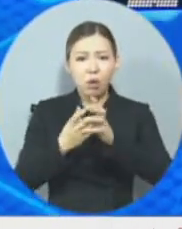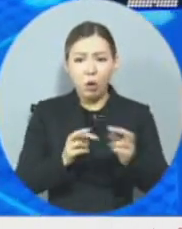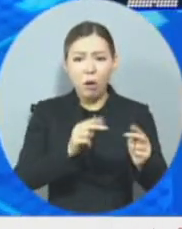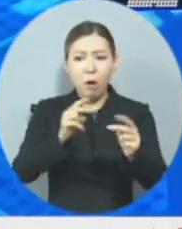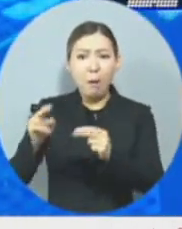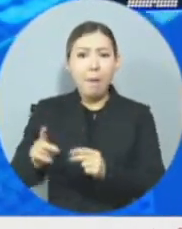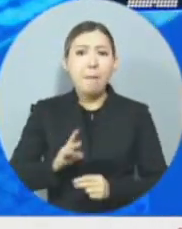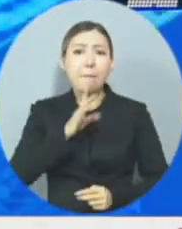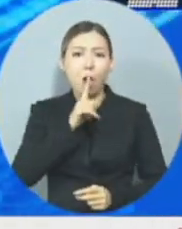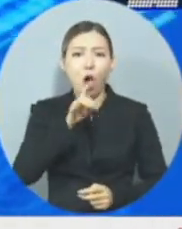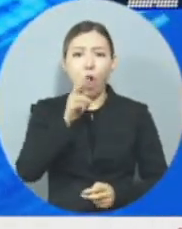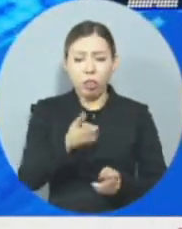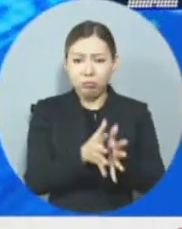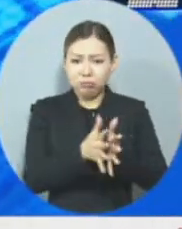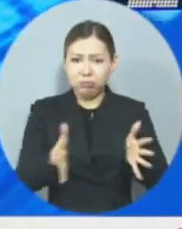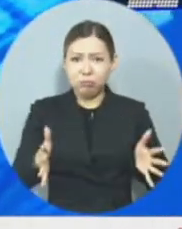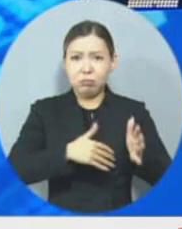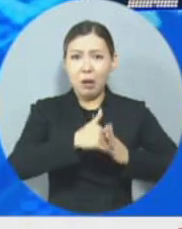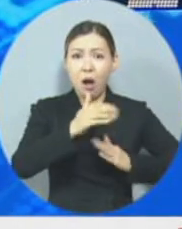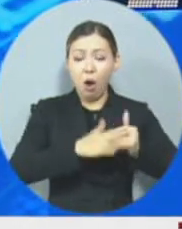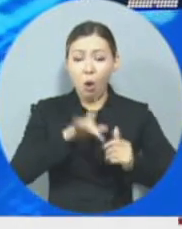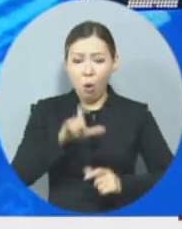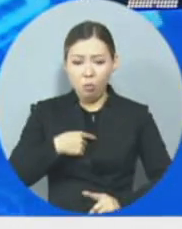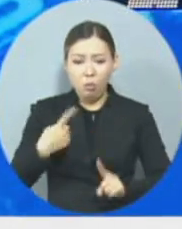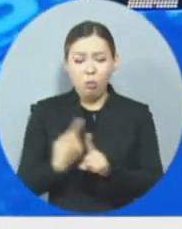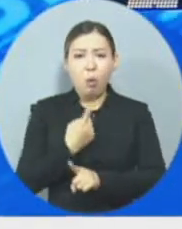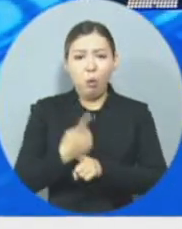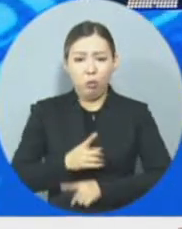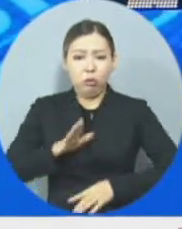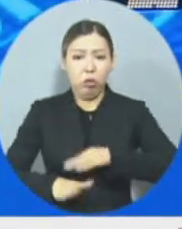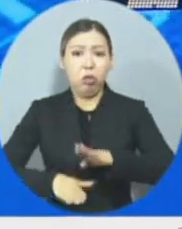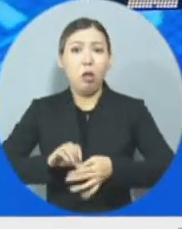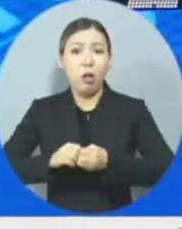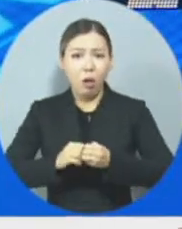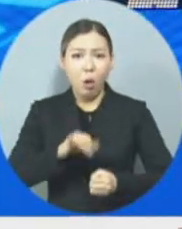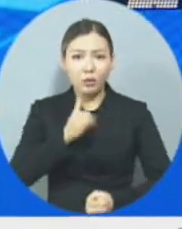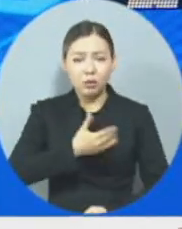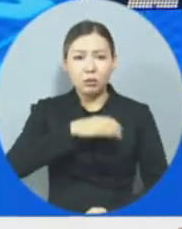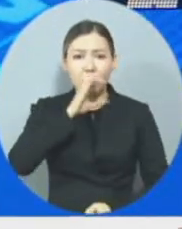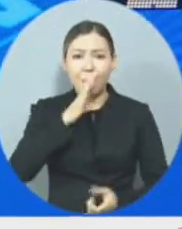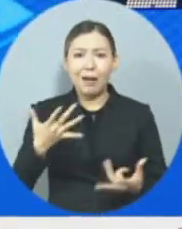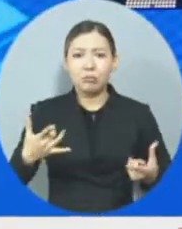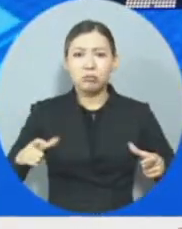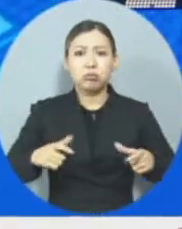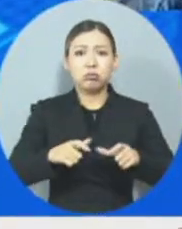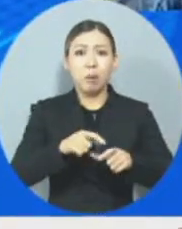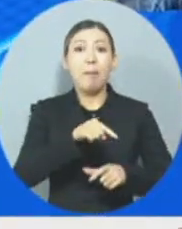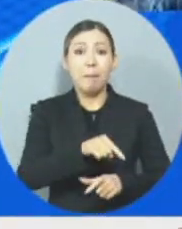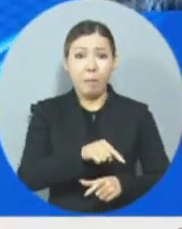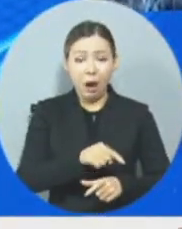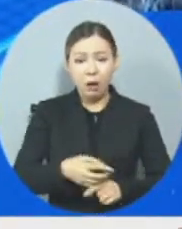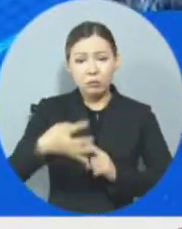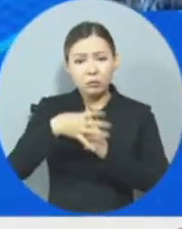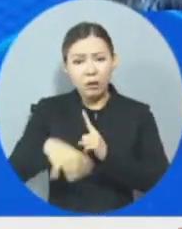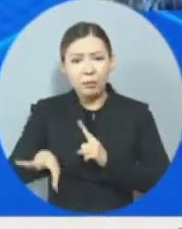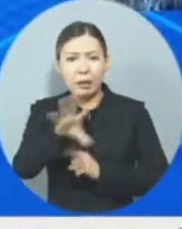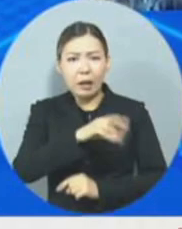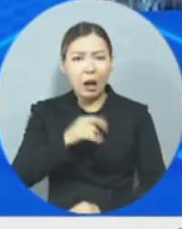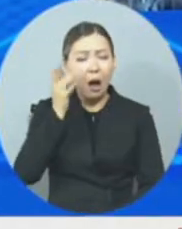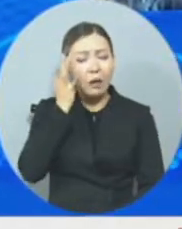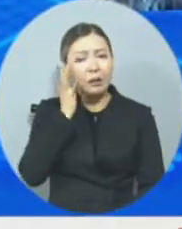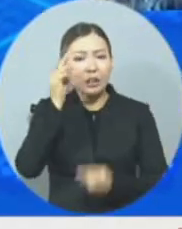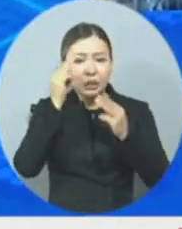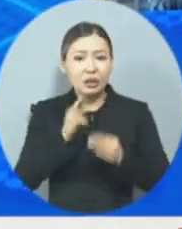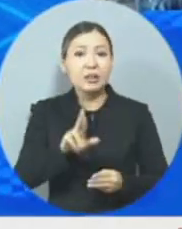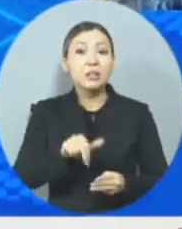өөрчлөлт, хотчилт, хүний буруутай үйл ажиллагаанаас шалтгаалж цэвэр усны нөөц хомсдож байна. Үүнд салбарынхан ямар гарц шийдэл байгааг